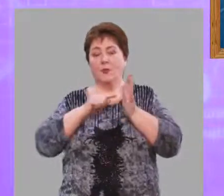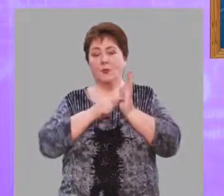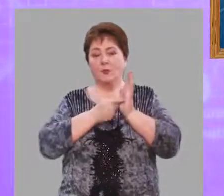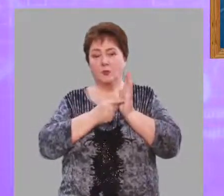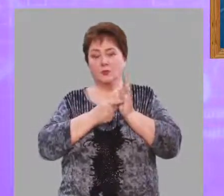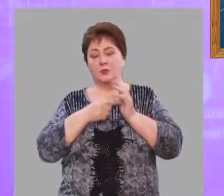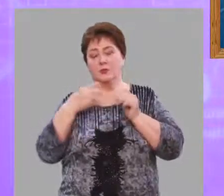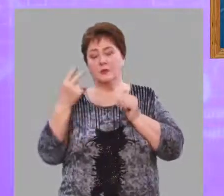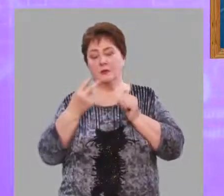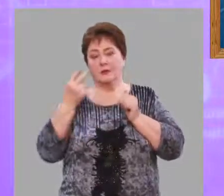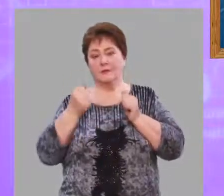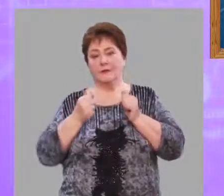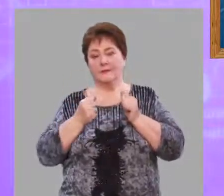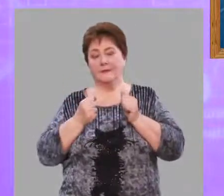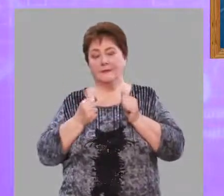умноженное на 2.